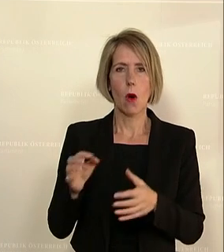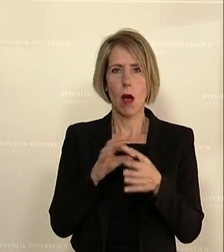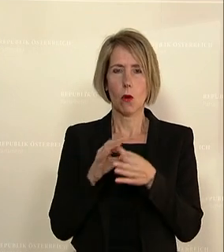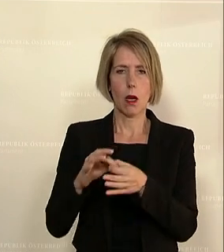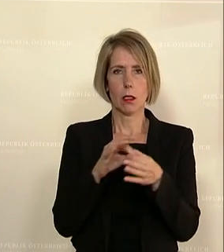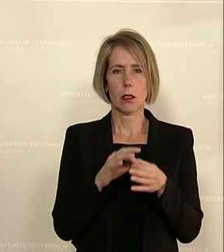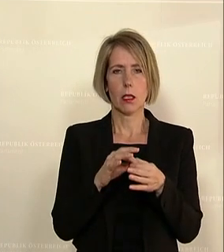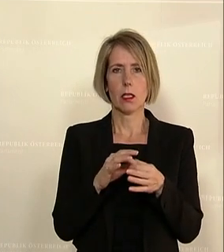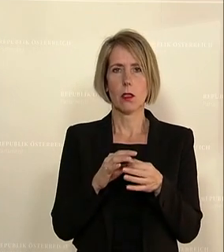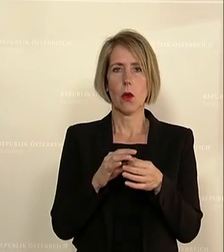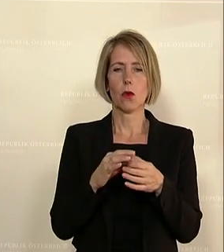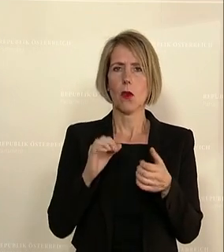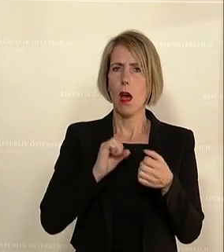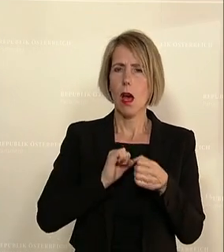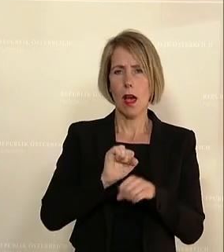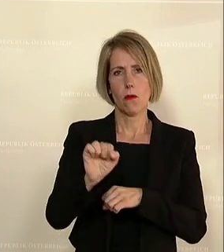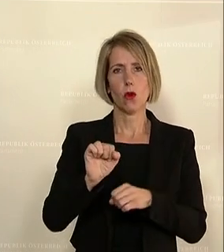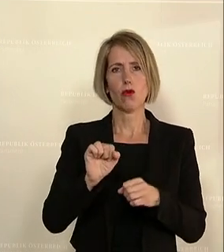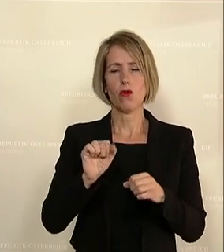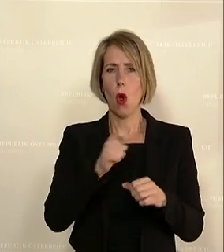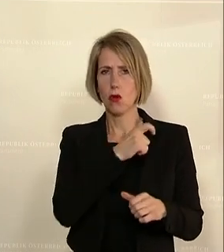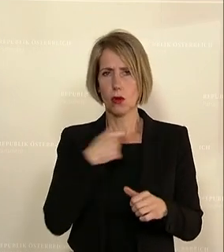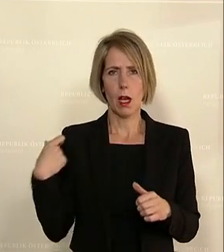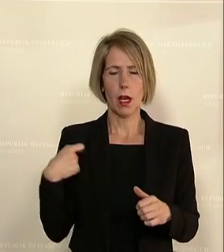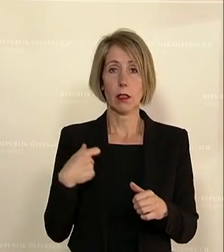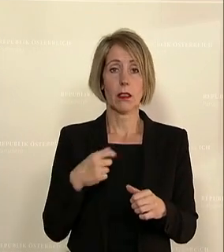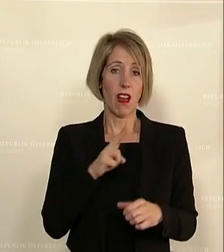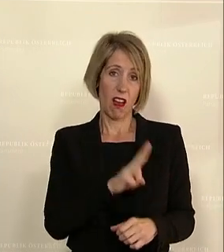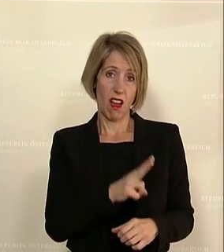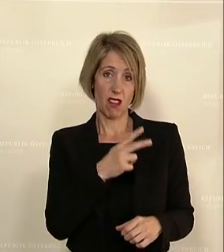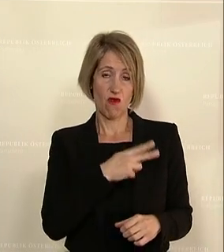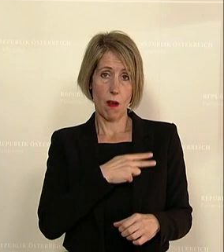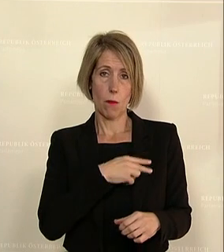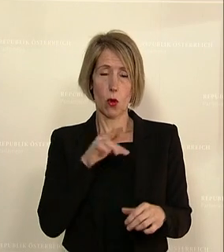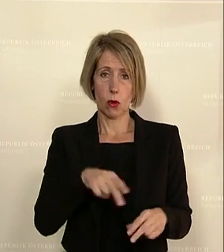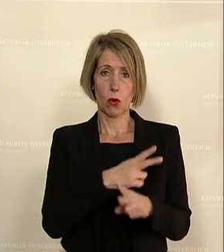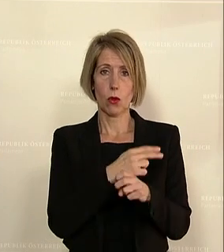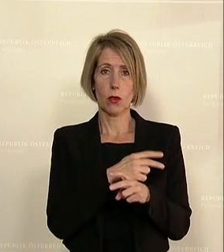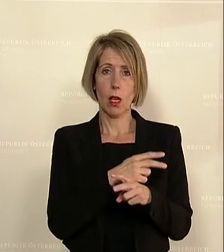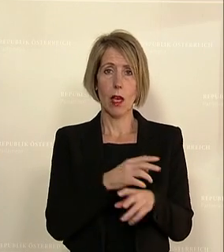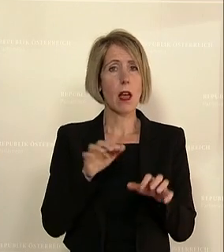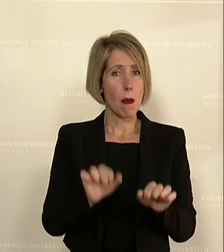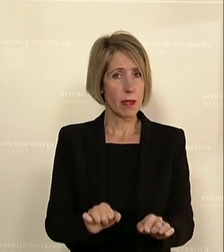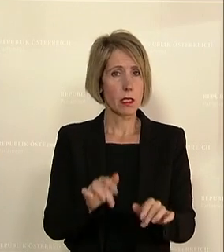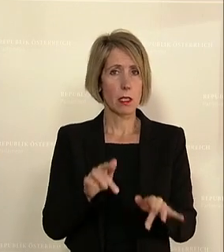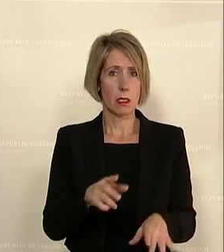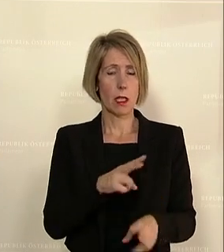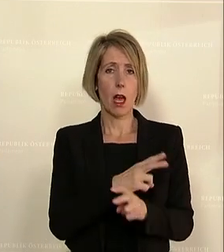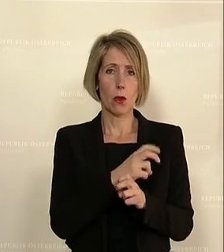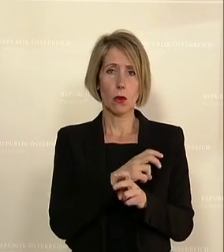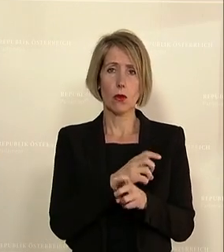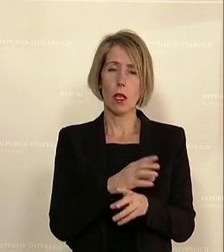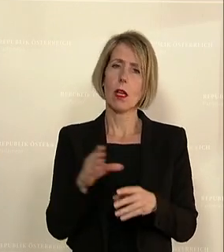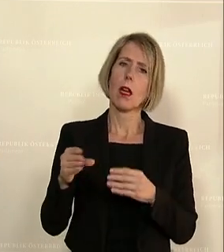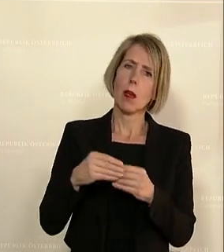der Revolutionsgarden haben die Vermögen in Österreich, haben die Besitz. Können wir, und da ersuche ich Sie dringend, mit dem Finanzministerium